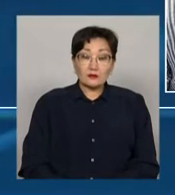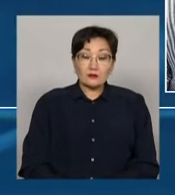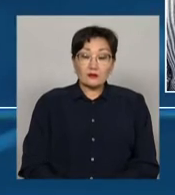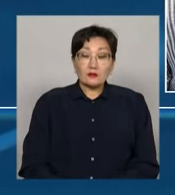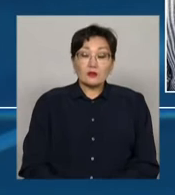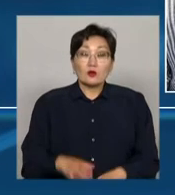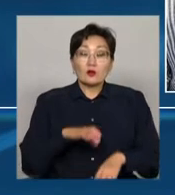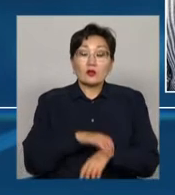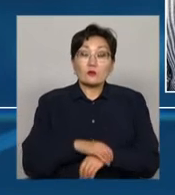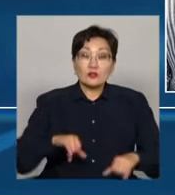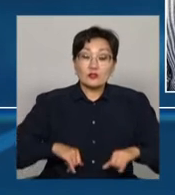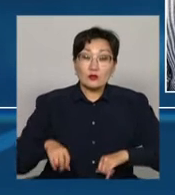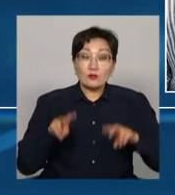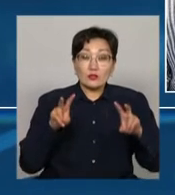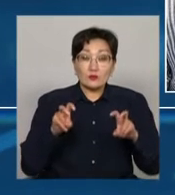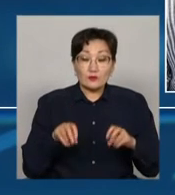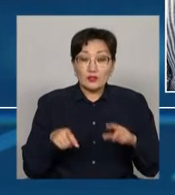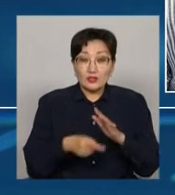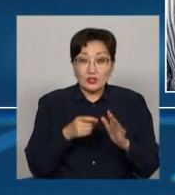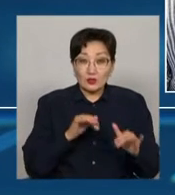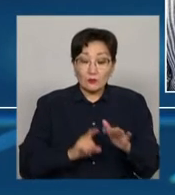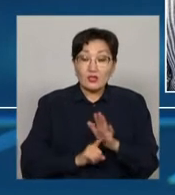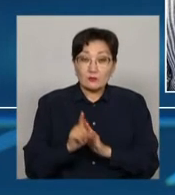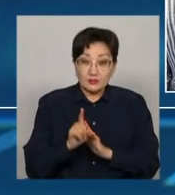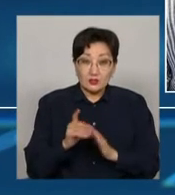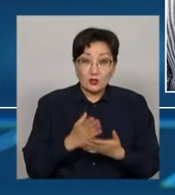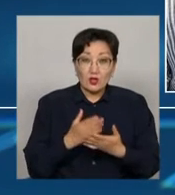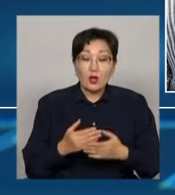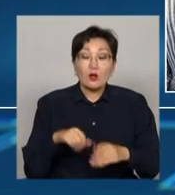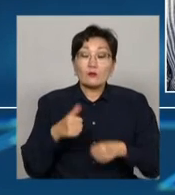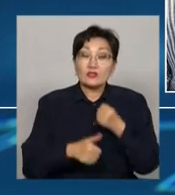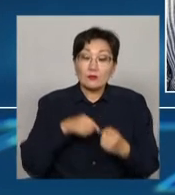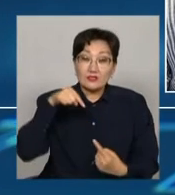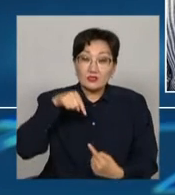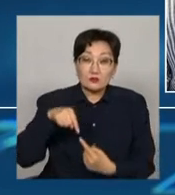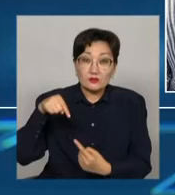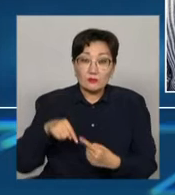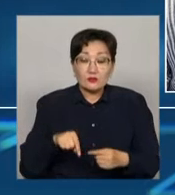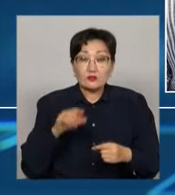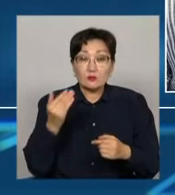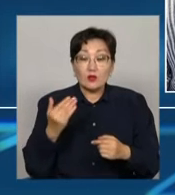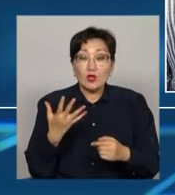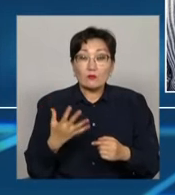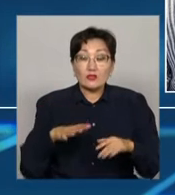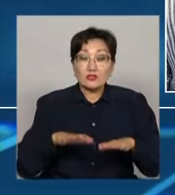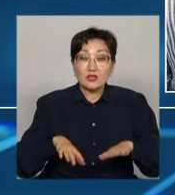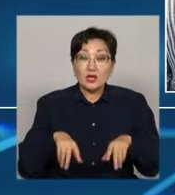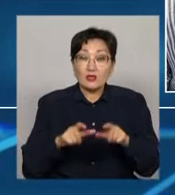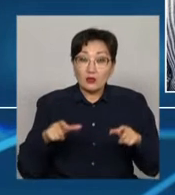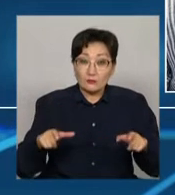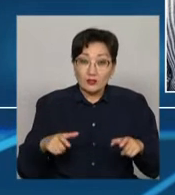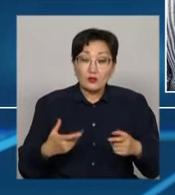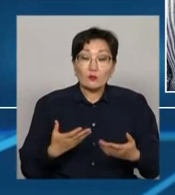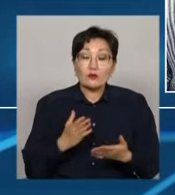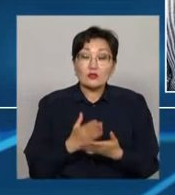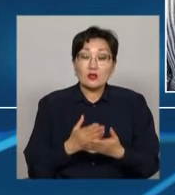Дерекке қатысты бұзақылық бабы бойынша тергеу амалдары басталды. Іс материалдарына сәйкес жәбірленуші 5 жергілікті тұрғын бар. Олардың